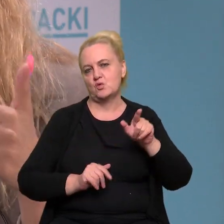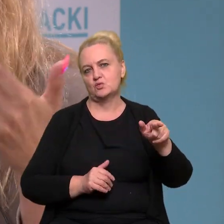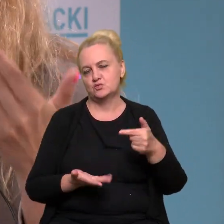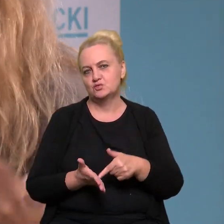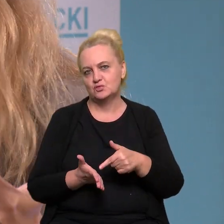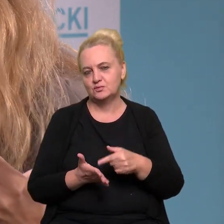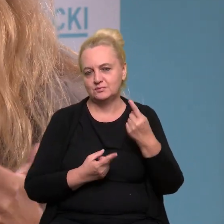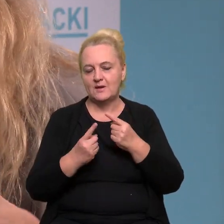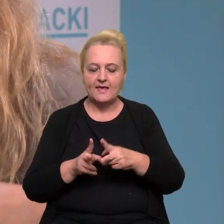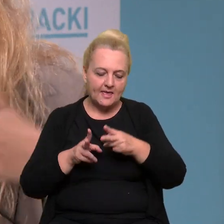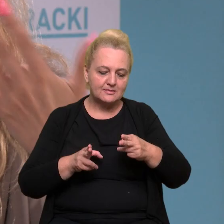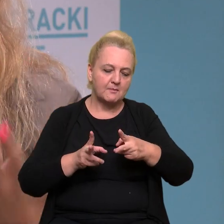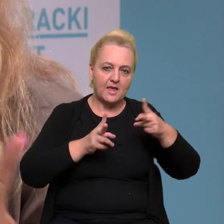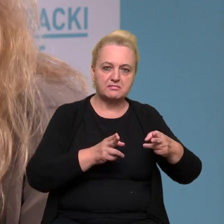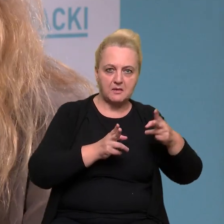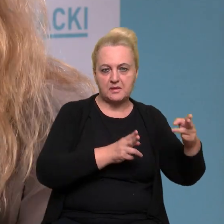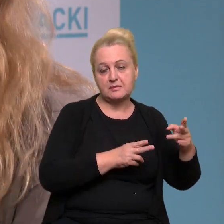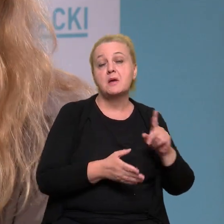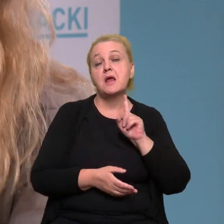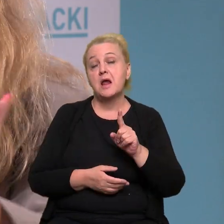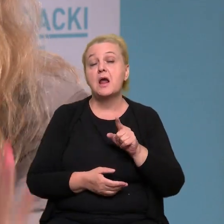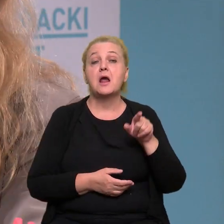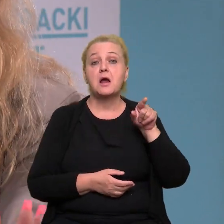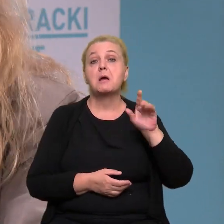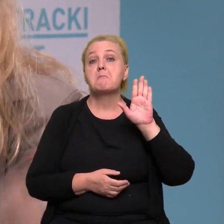żeby właśnie te etapy przechodzić. I w momencie, kiedy ma